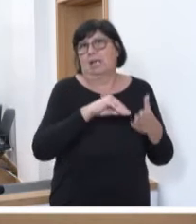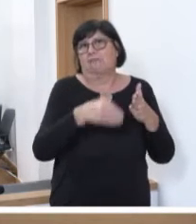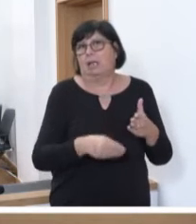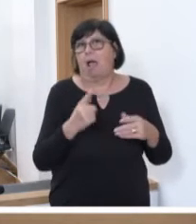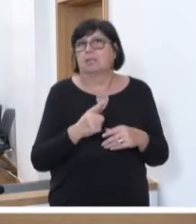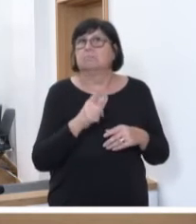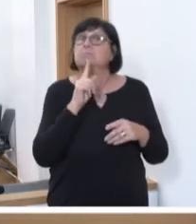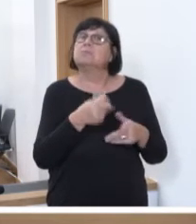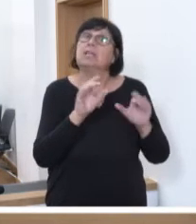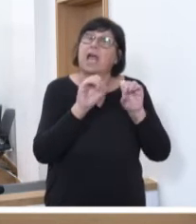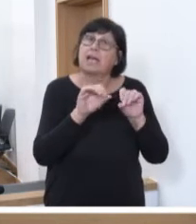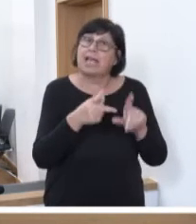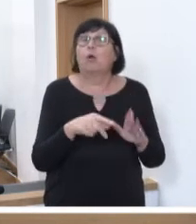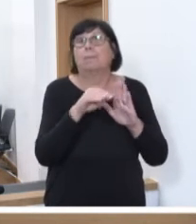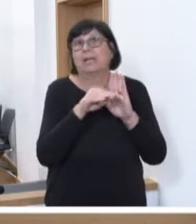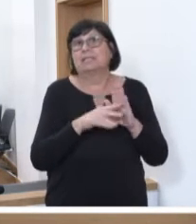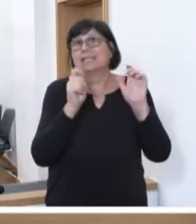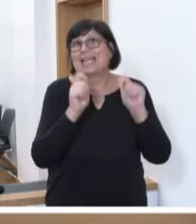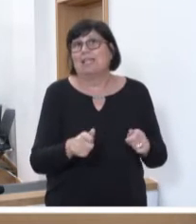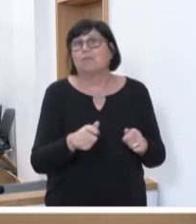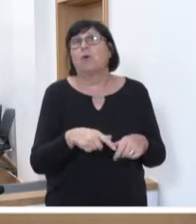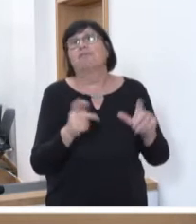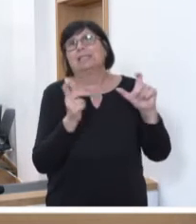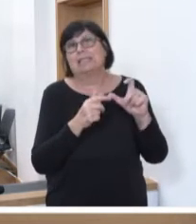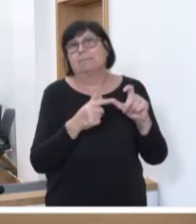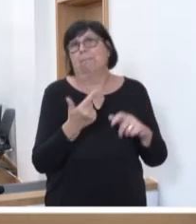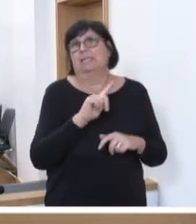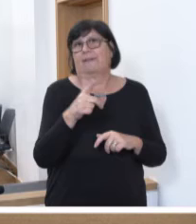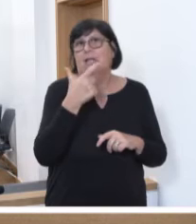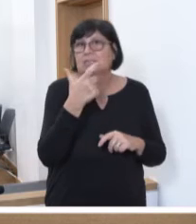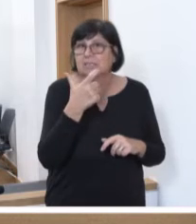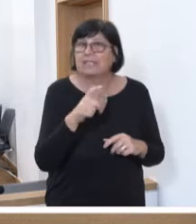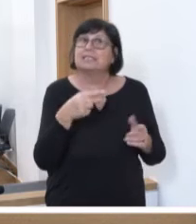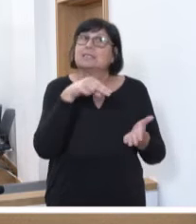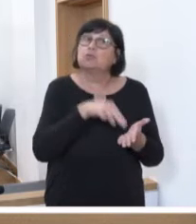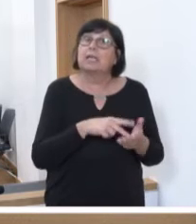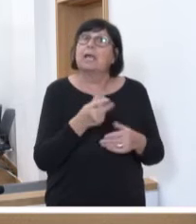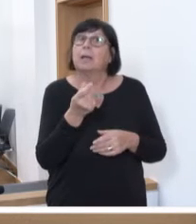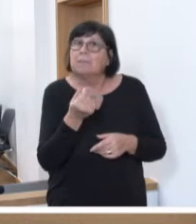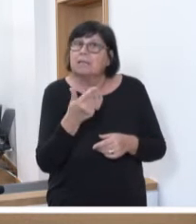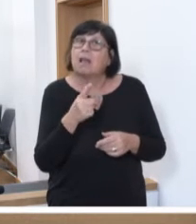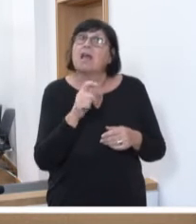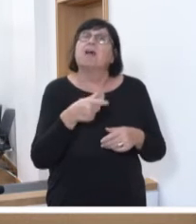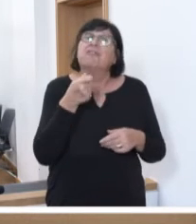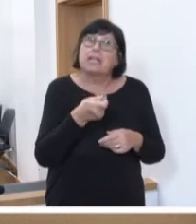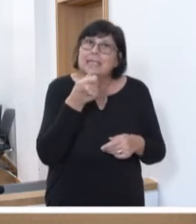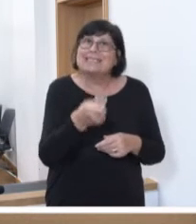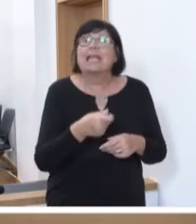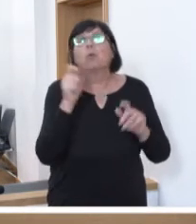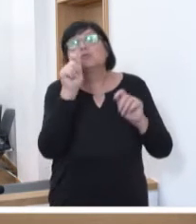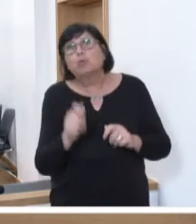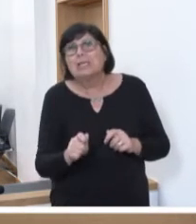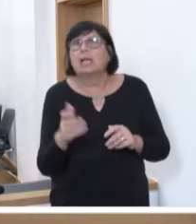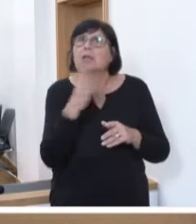den Erläuterungen hieß es im Gesetzentwurf vom September 2020 noch, mit den Mitteln ist eine Finanzierung von Studien zur Machbarkeit und